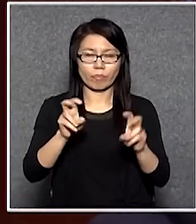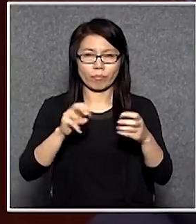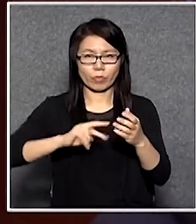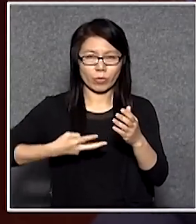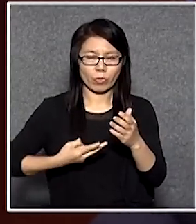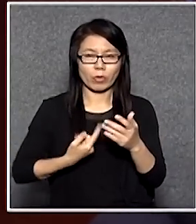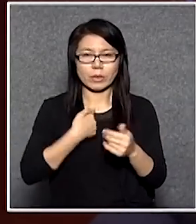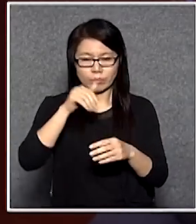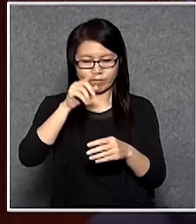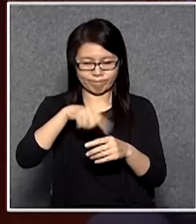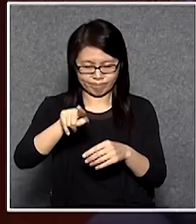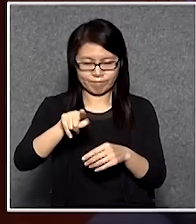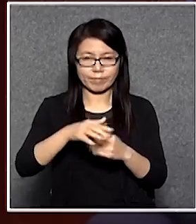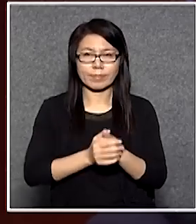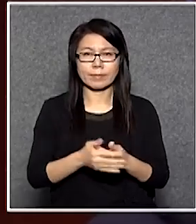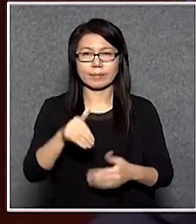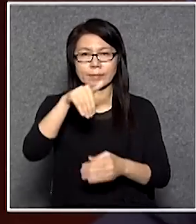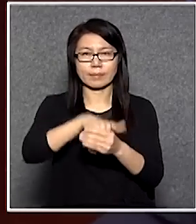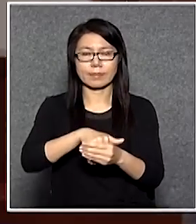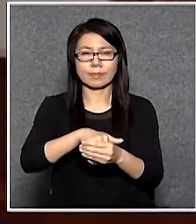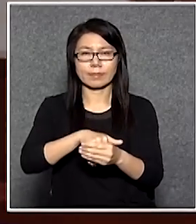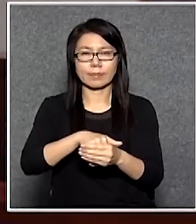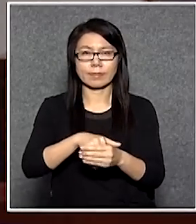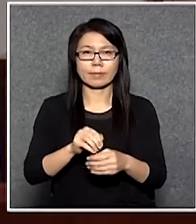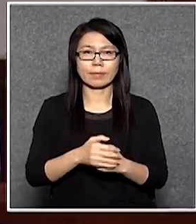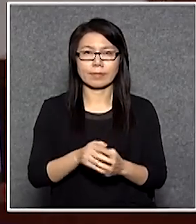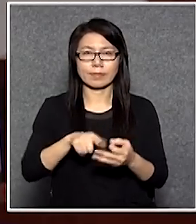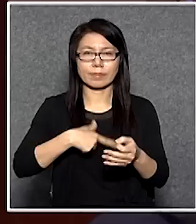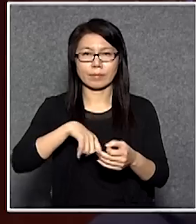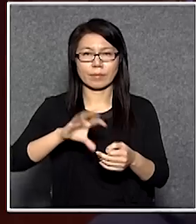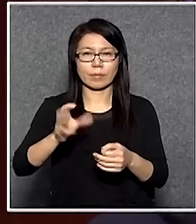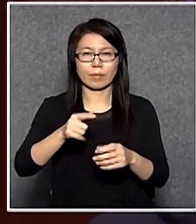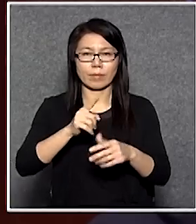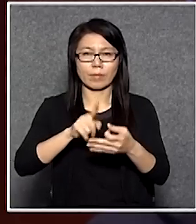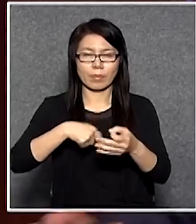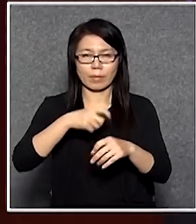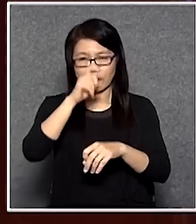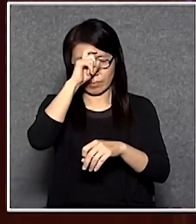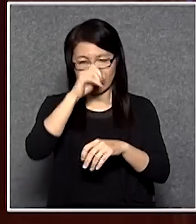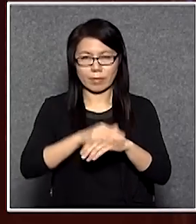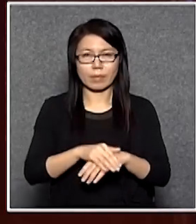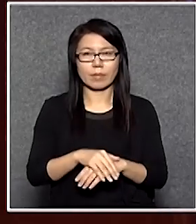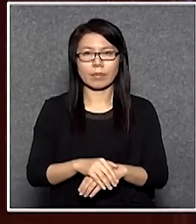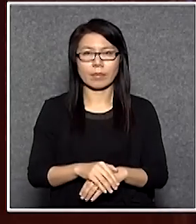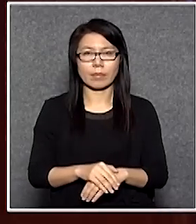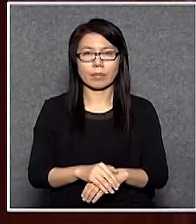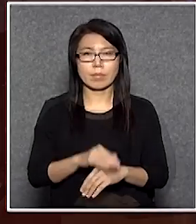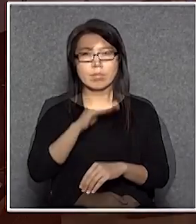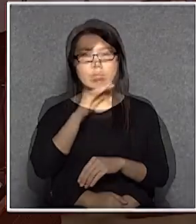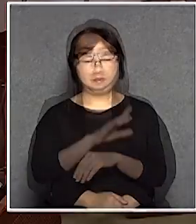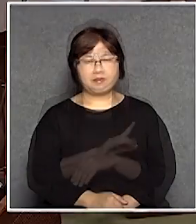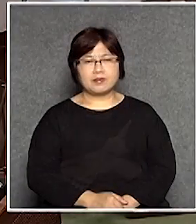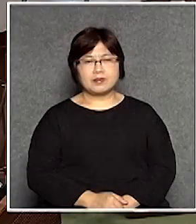予以通過，現在付諸表決。黃毓民議員要求記名表決，表決鐘響一分鐘。